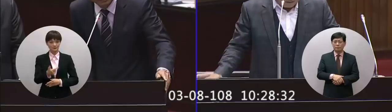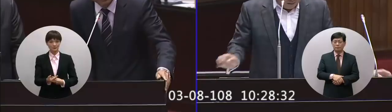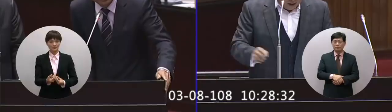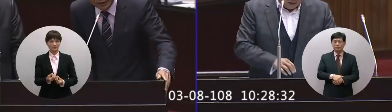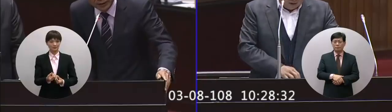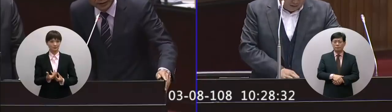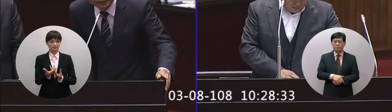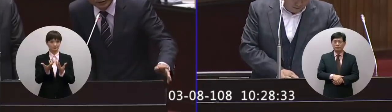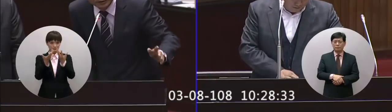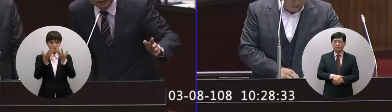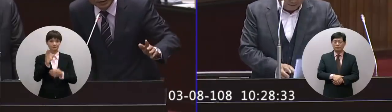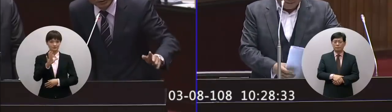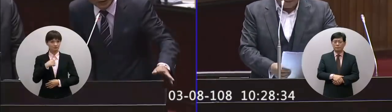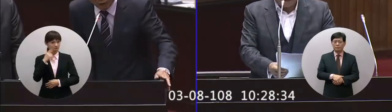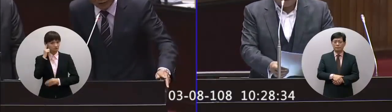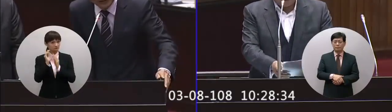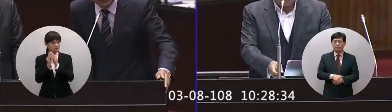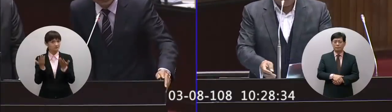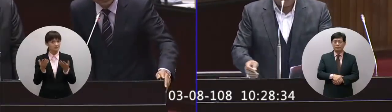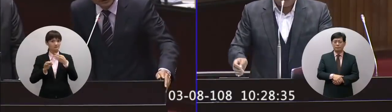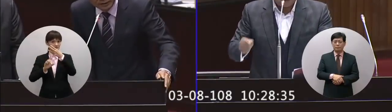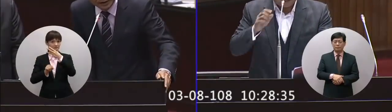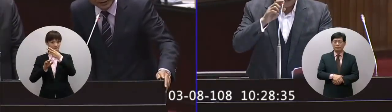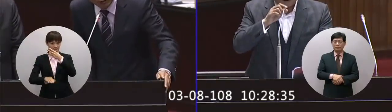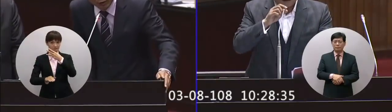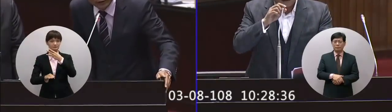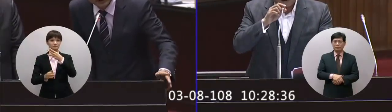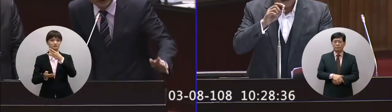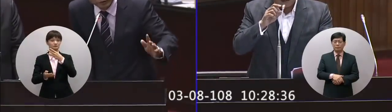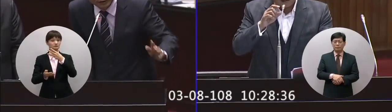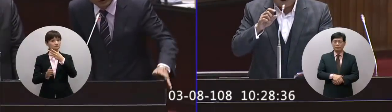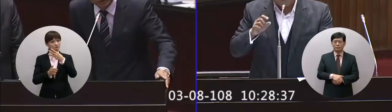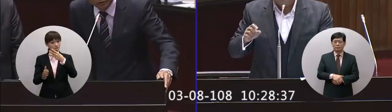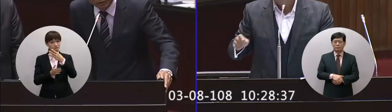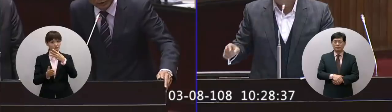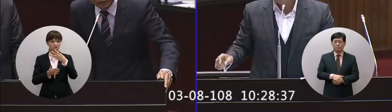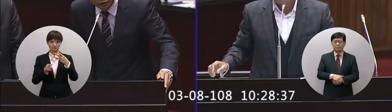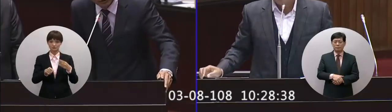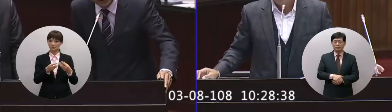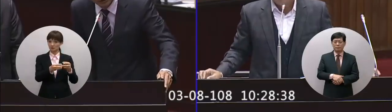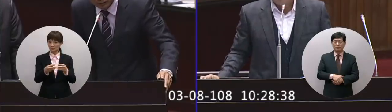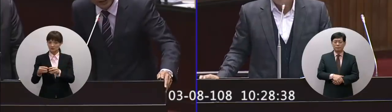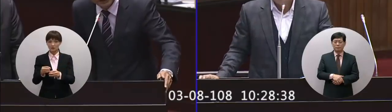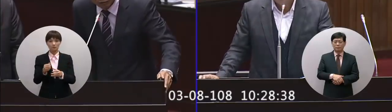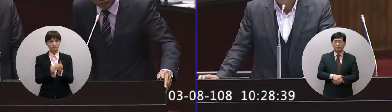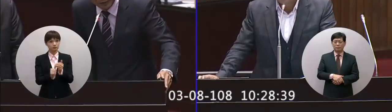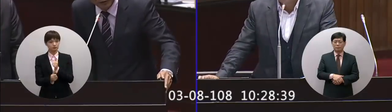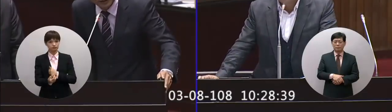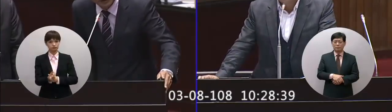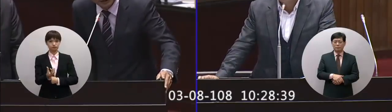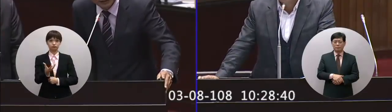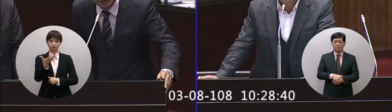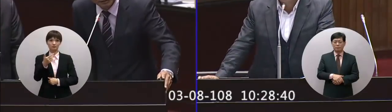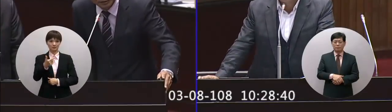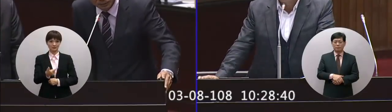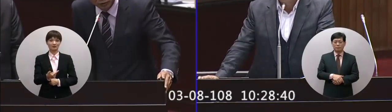测吼，可能就是到3月底生产量会可能会比需求还多，我们现在也在准备，